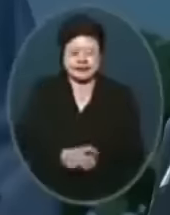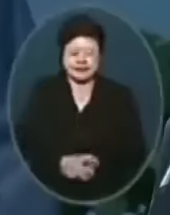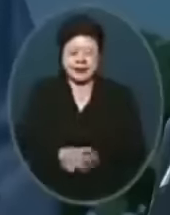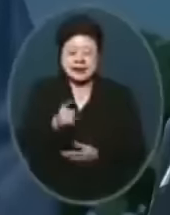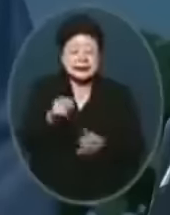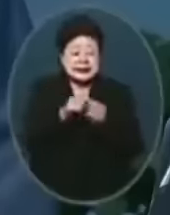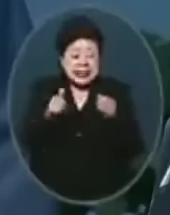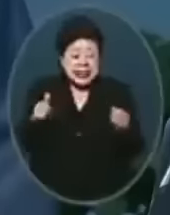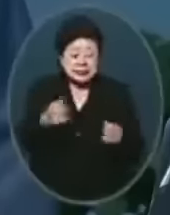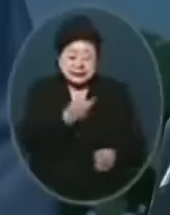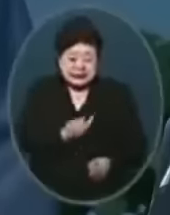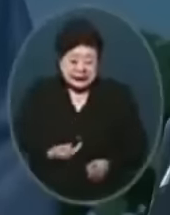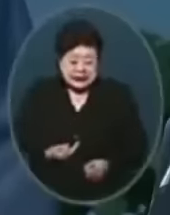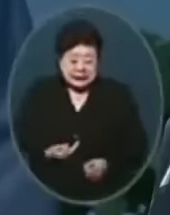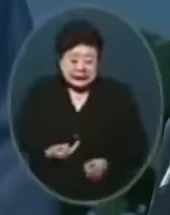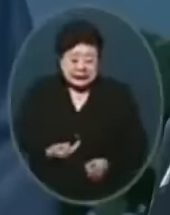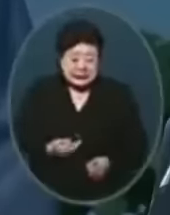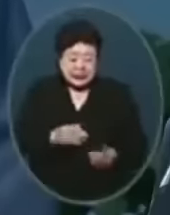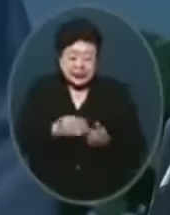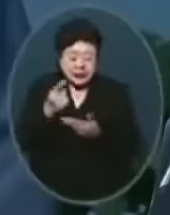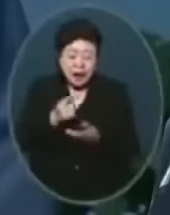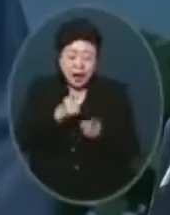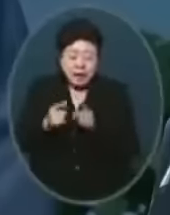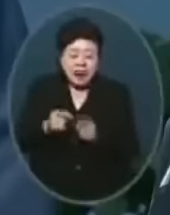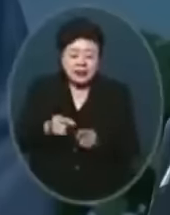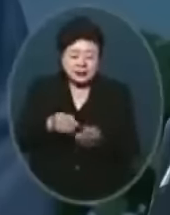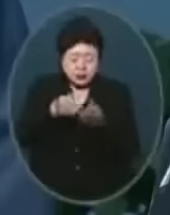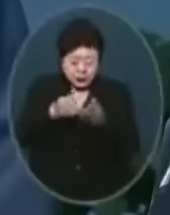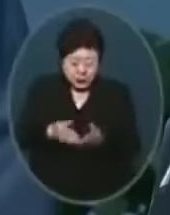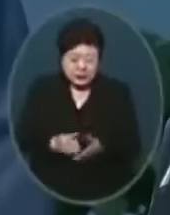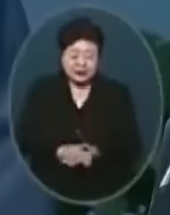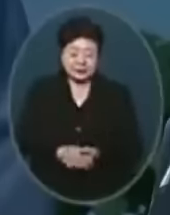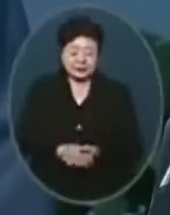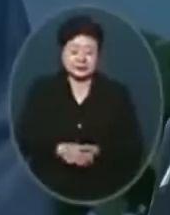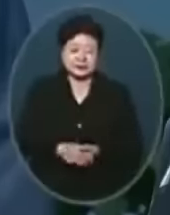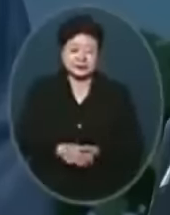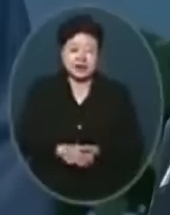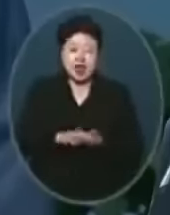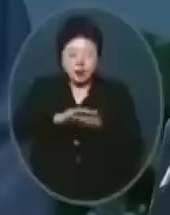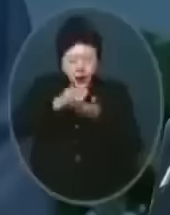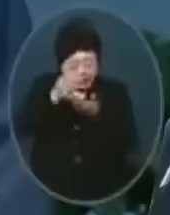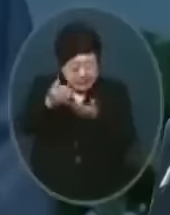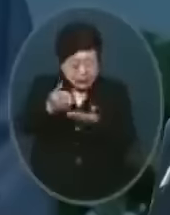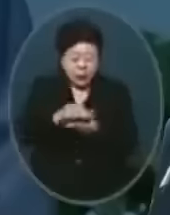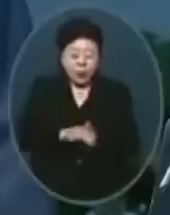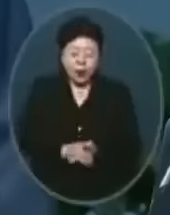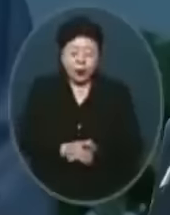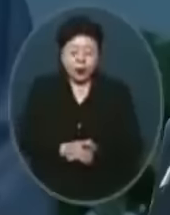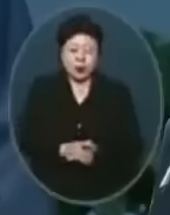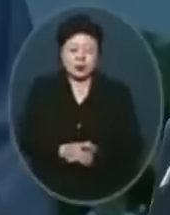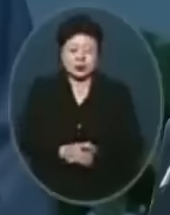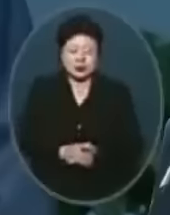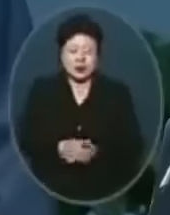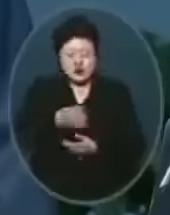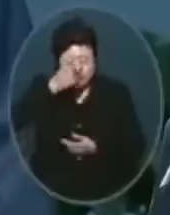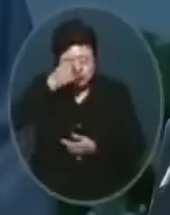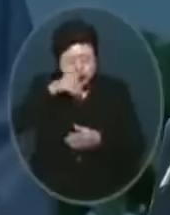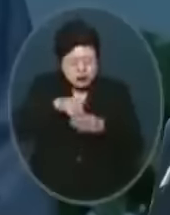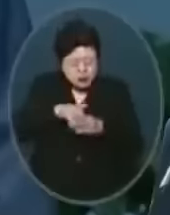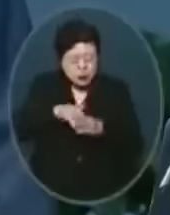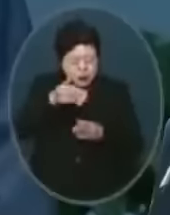그 사람들에게 말씀을 통해서 마음을 변화시키고